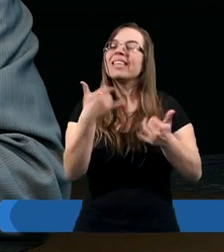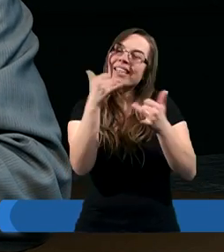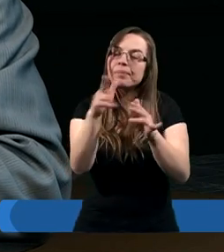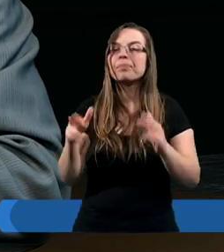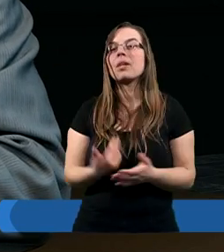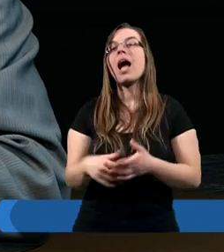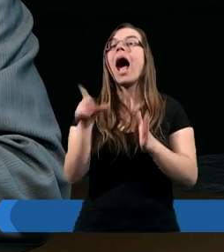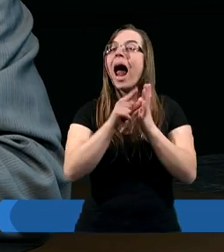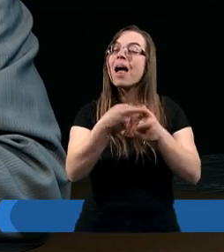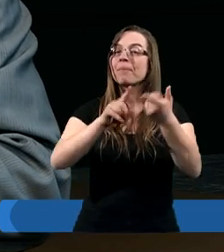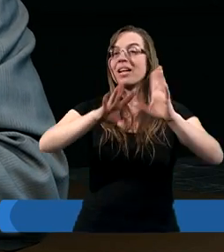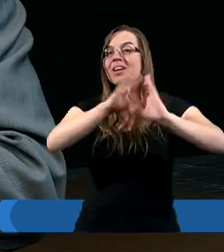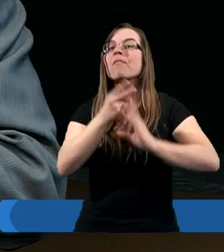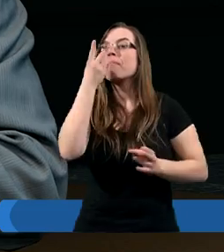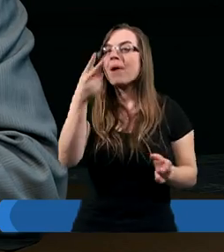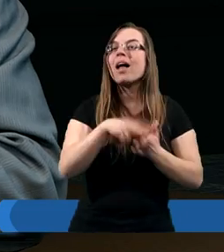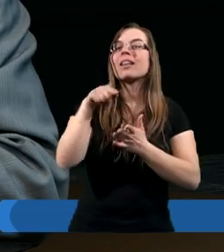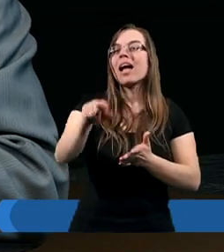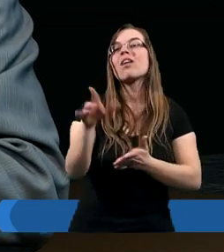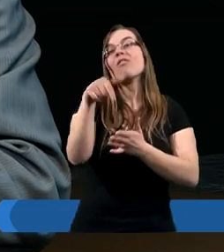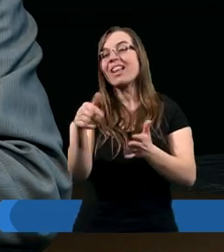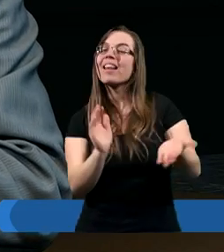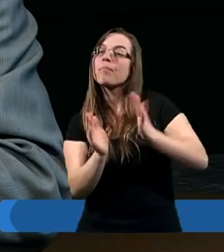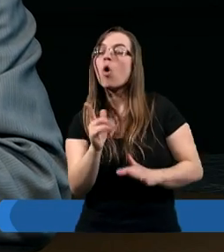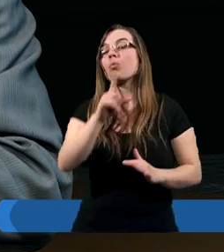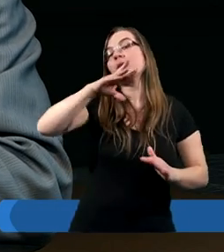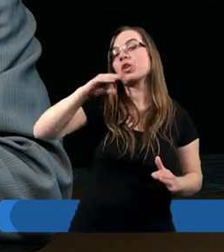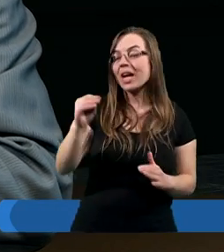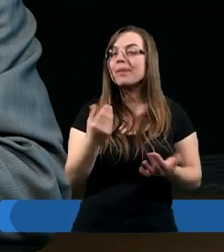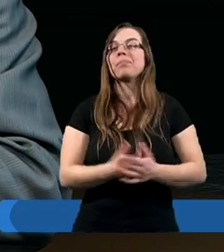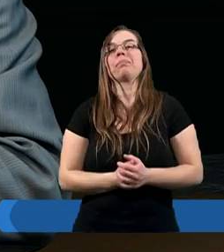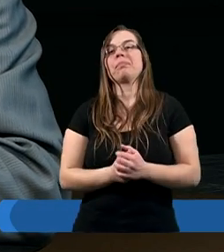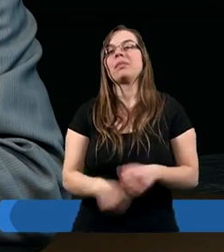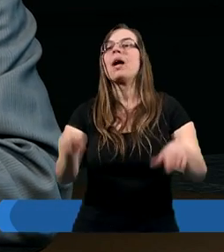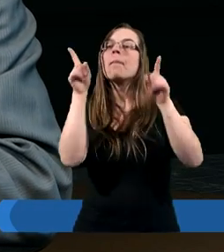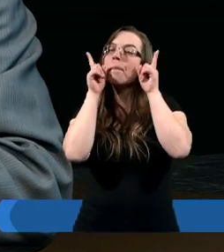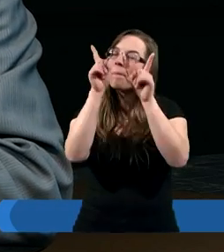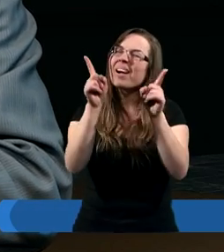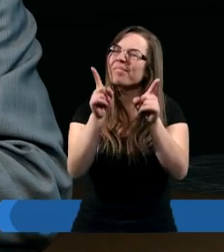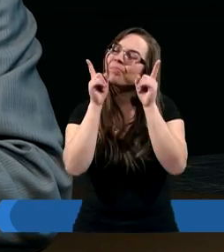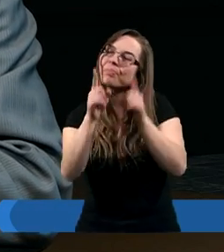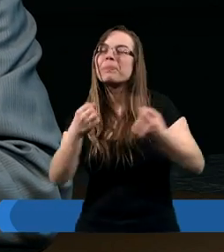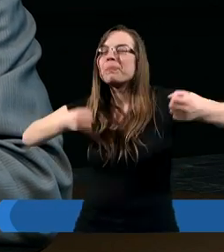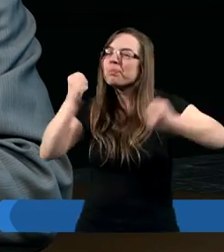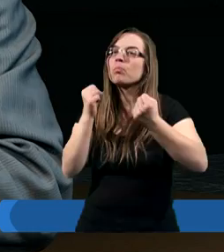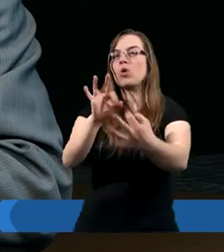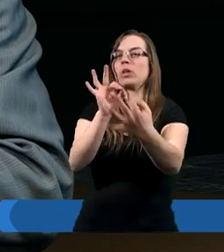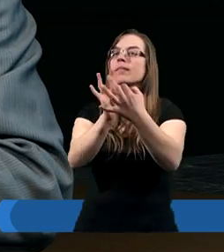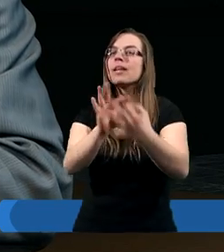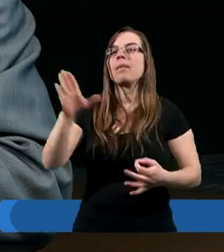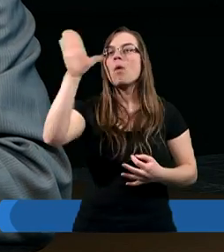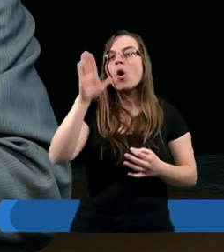ale przede wszystkim patrzę na to w ten sposób, że w prawdziwej, takiej głębokiej relacji z